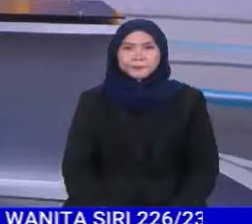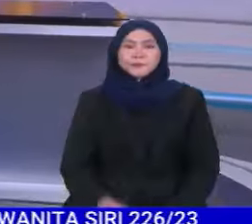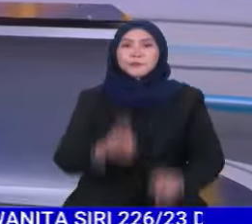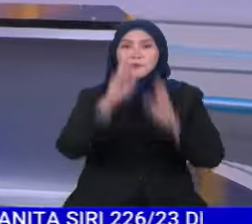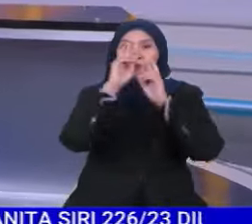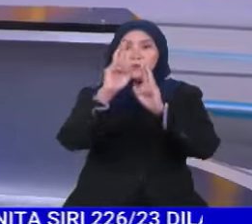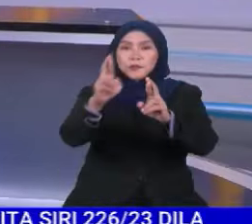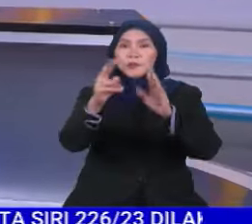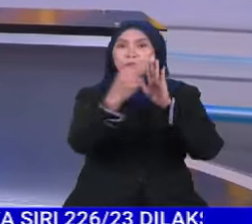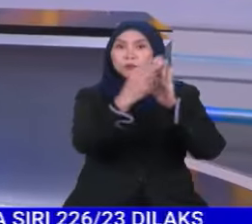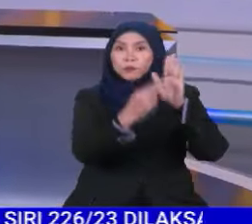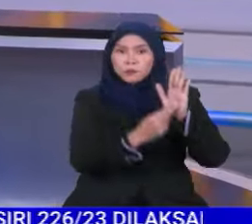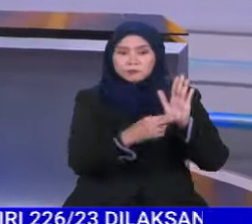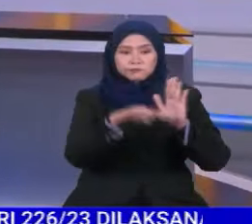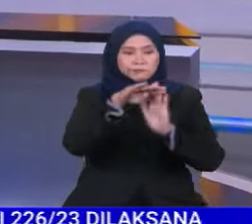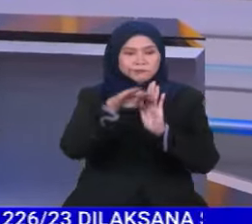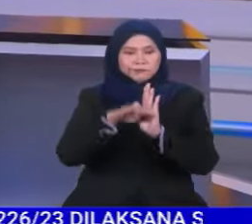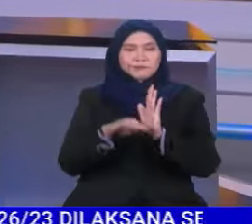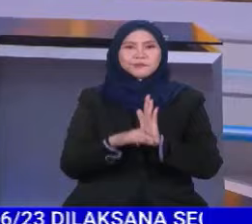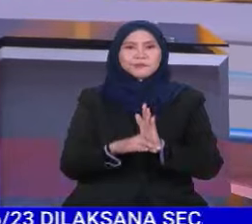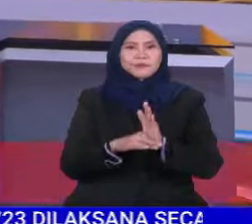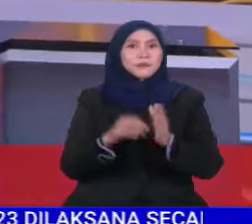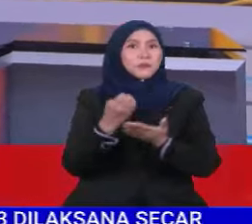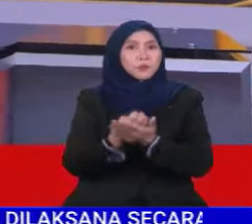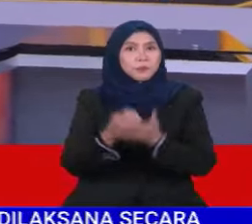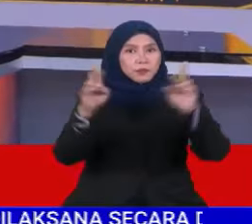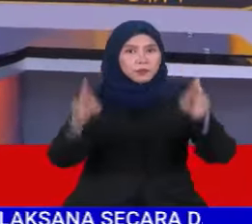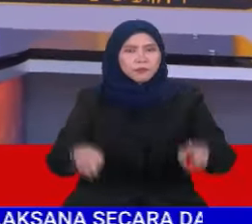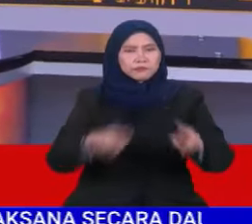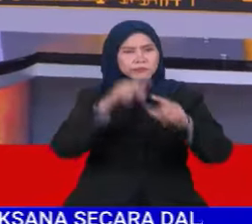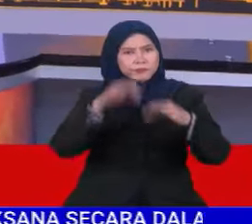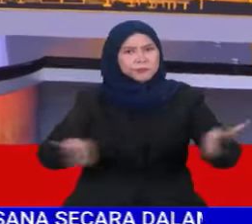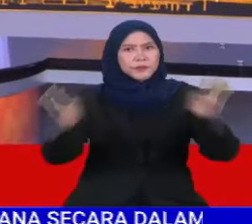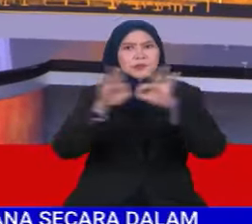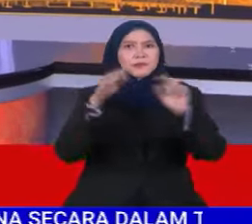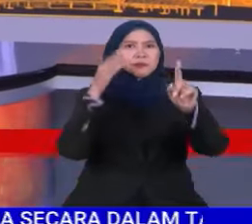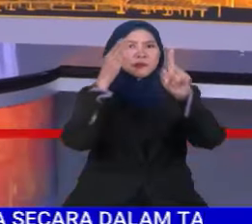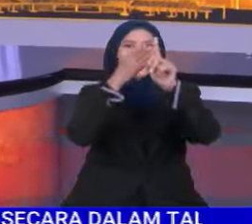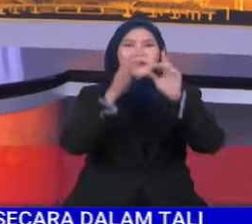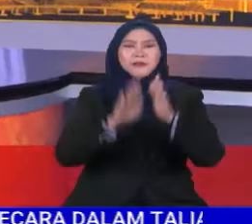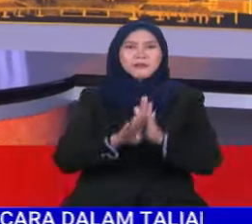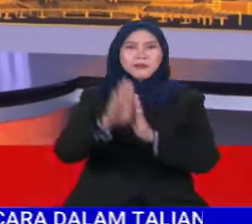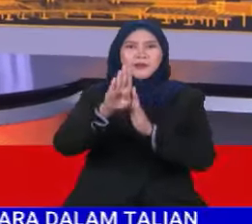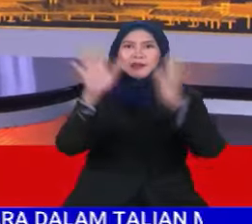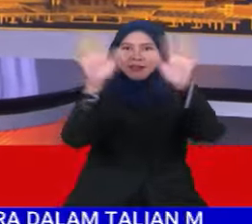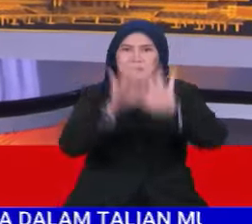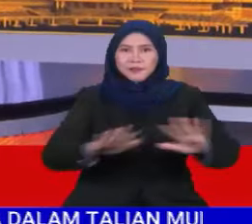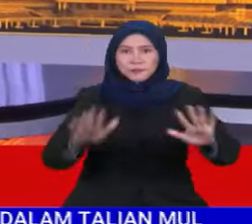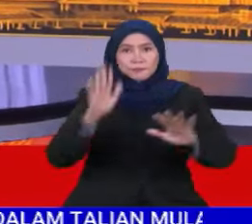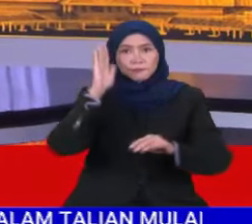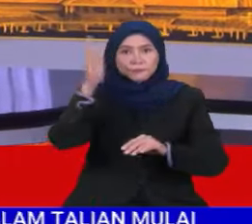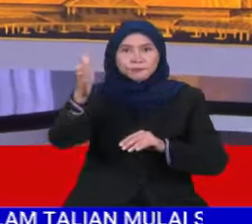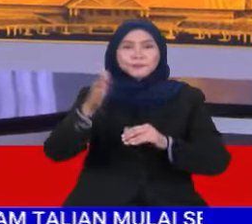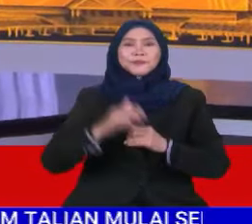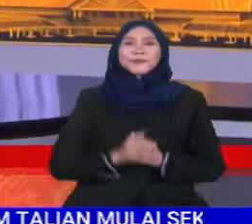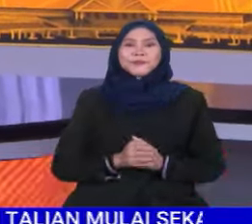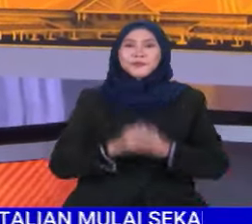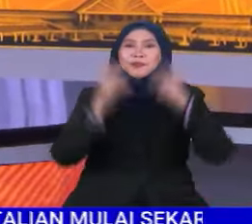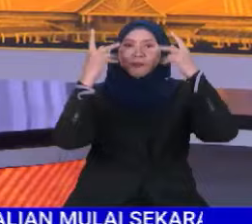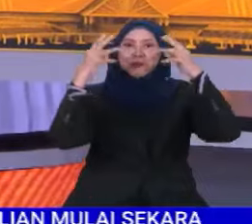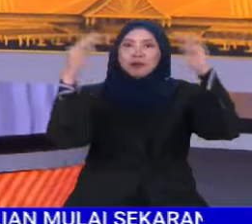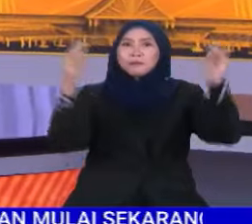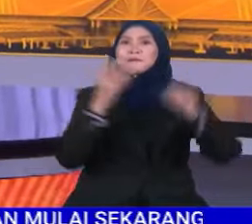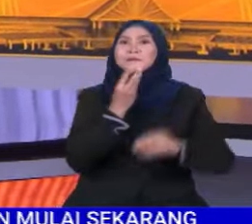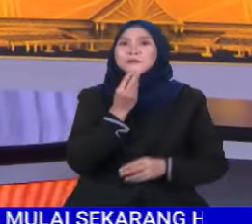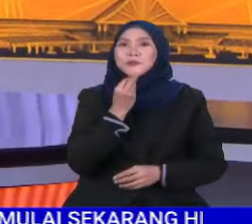kedaulatan undang-undang dan agenda ekonomi rakyat perlu dijadikan teras dalam pembangunan ASEAN akan datang. Perdana Menteri Datuk Seri Anwar